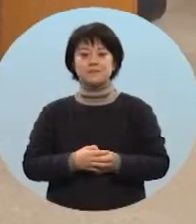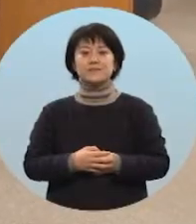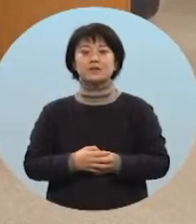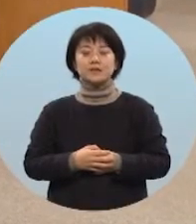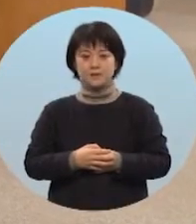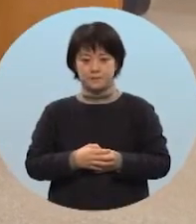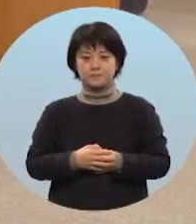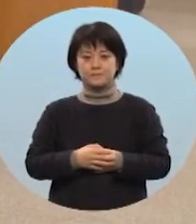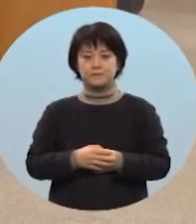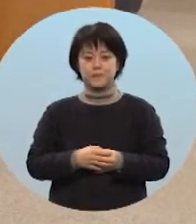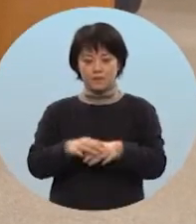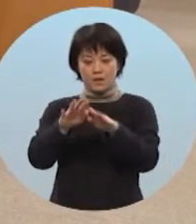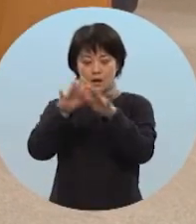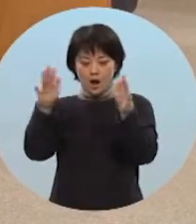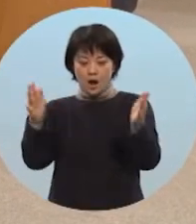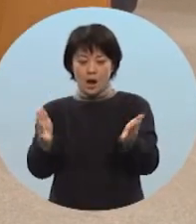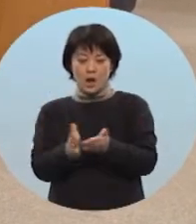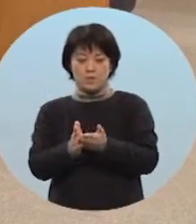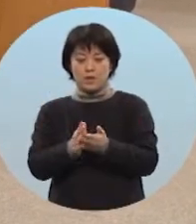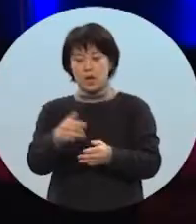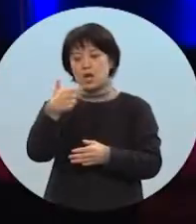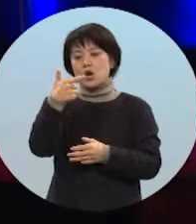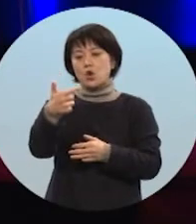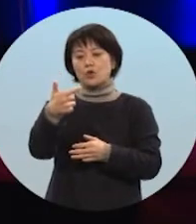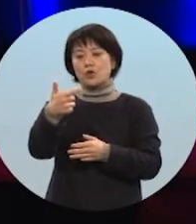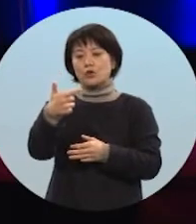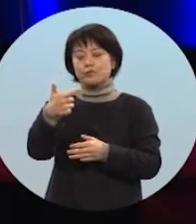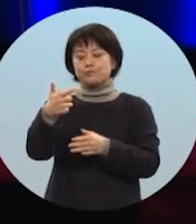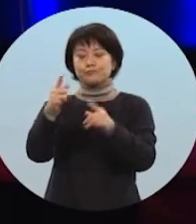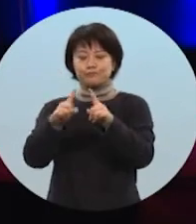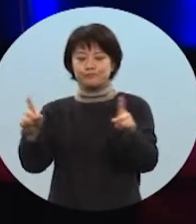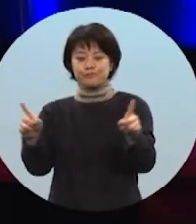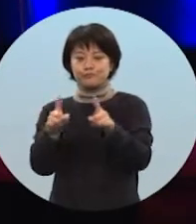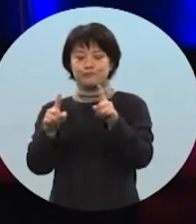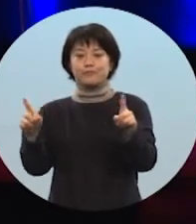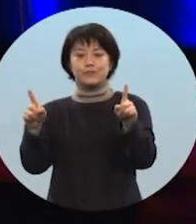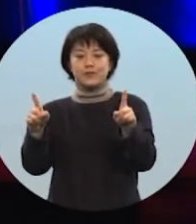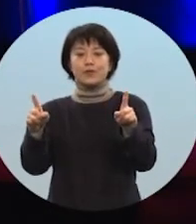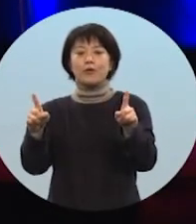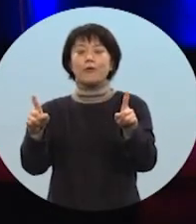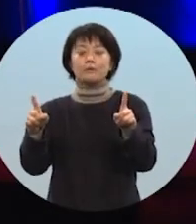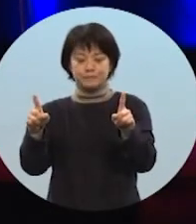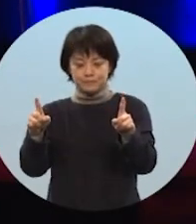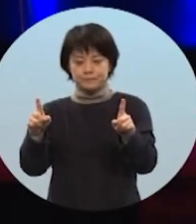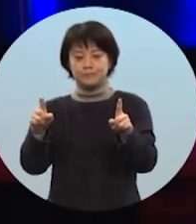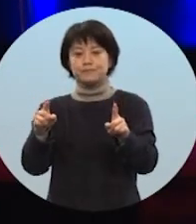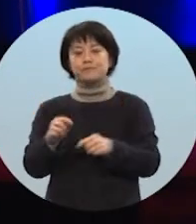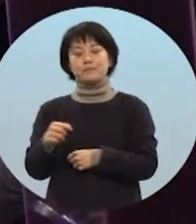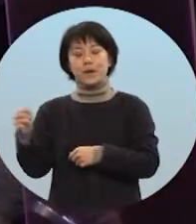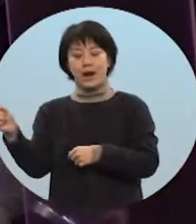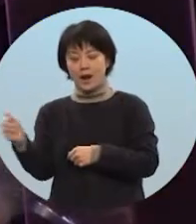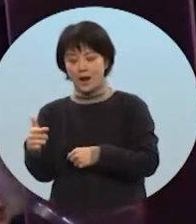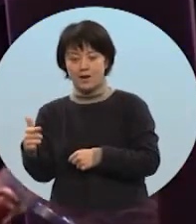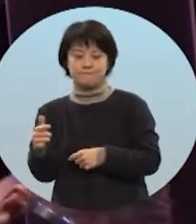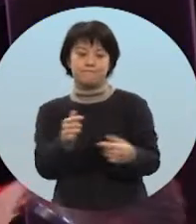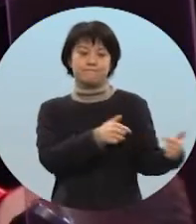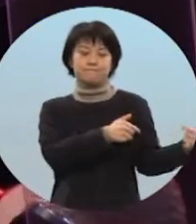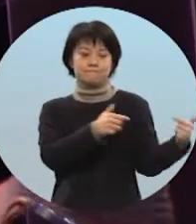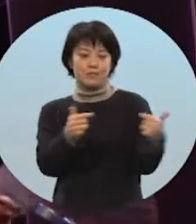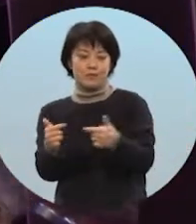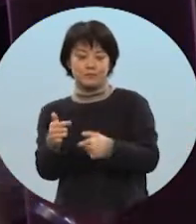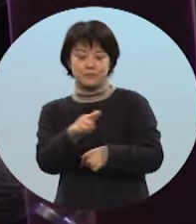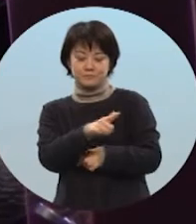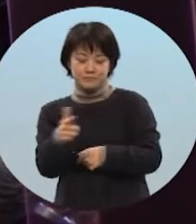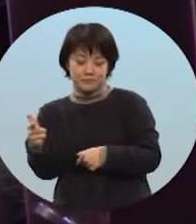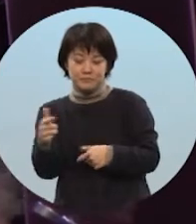5曲演奏してアンコールで1曲で、緩急がつくような曲を配置したつもりでございます。は